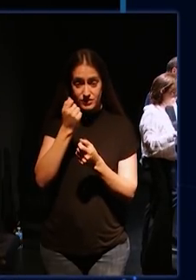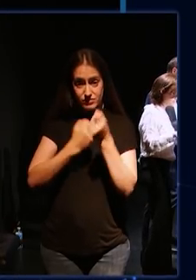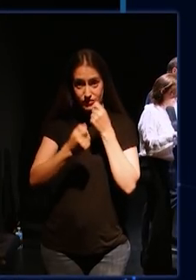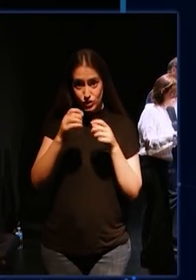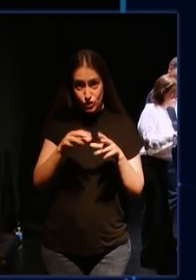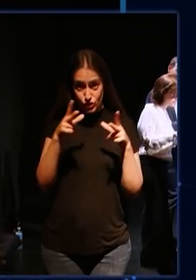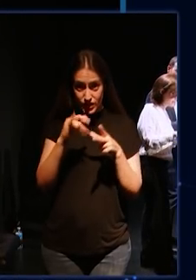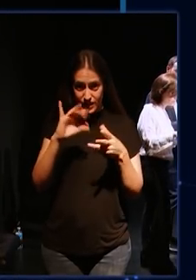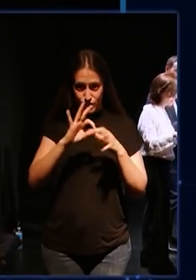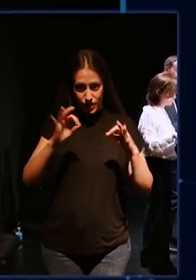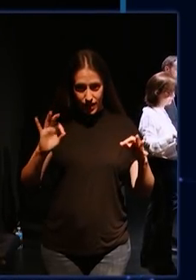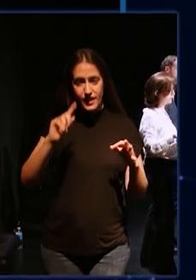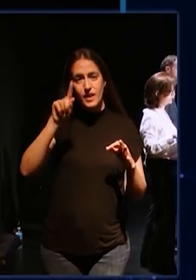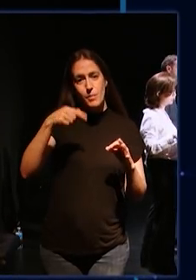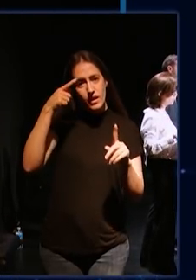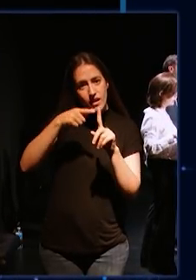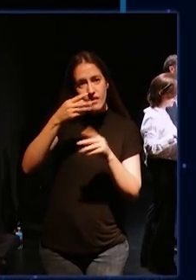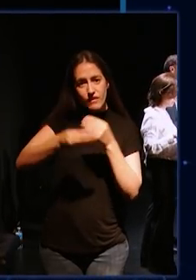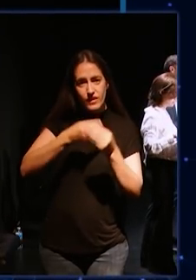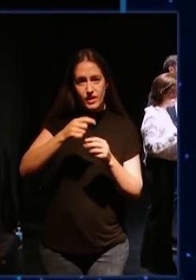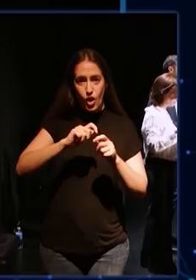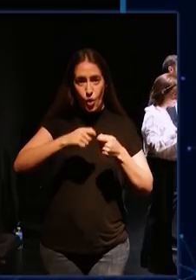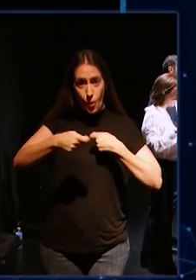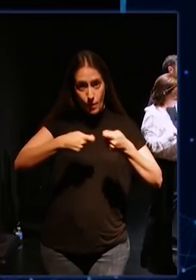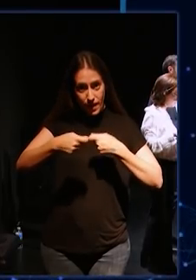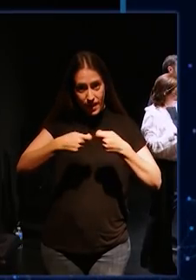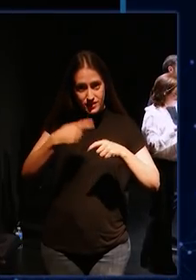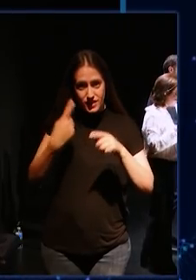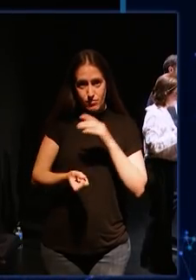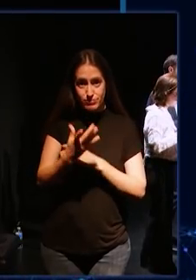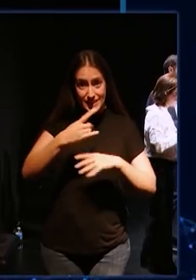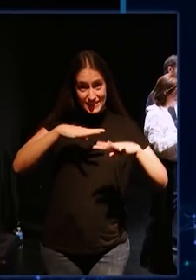han anat més destinades al comerç, com la creació de la xarxa de comerç local,